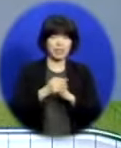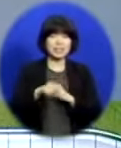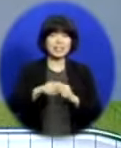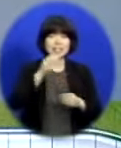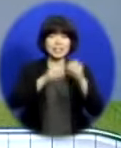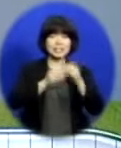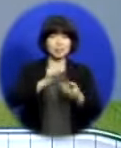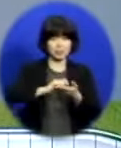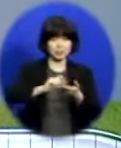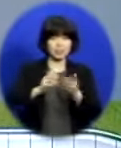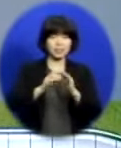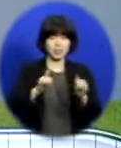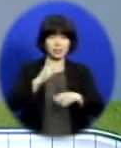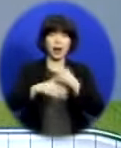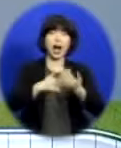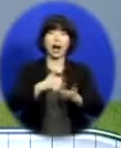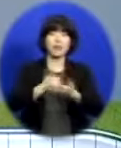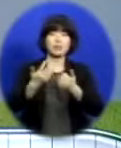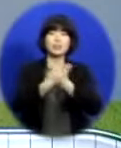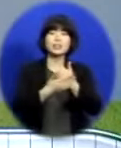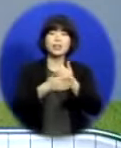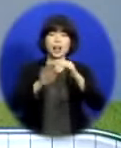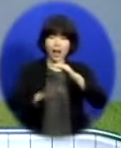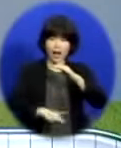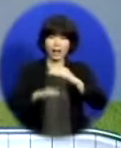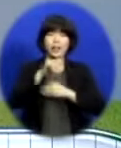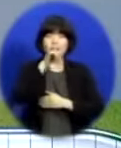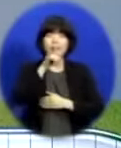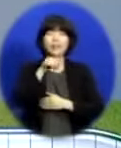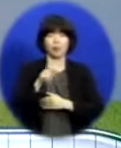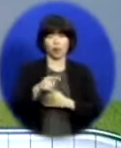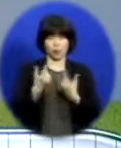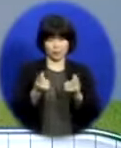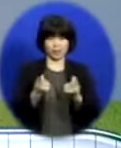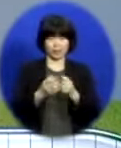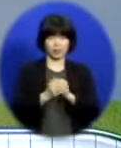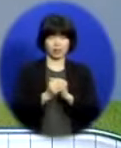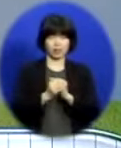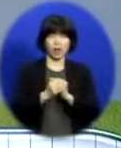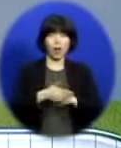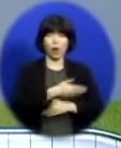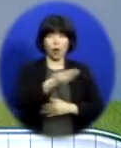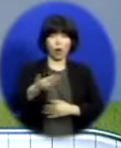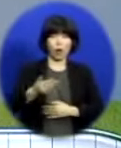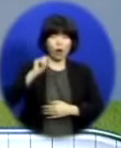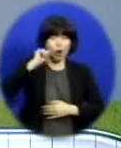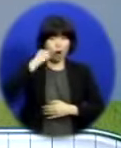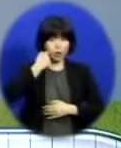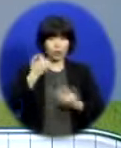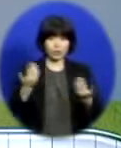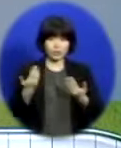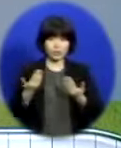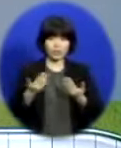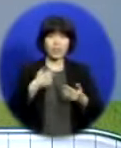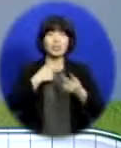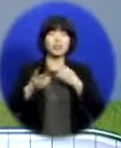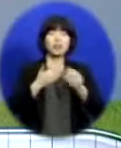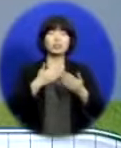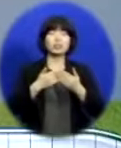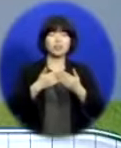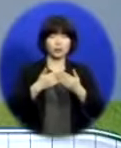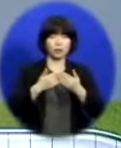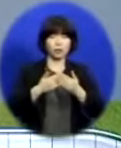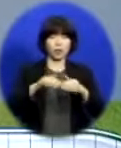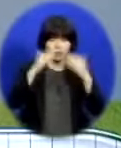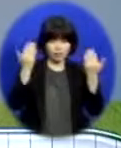시편 기자는 하나님의 은혜 아래 있는 거예요 여러분 어려운 일을 겪는다고 다이 시편 기자처럼 갈급해